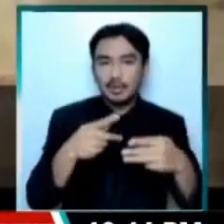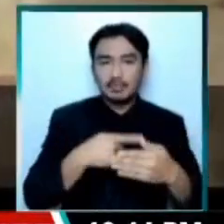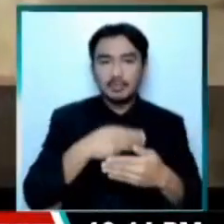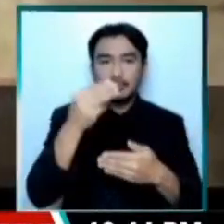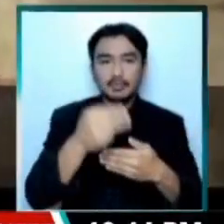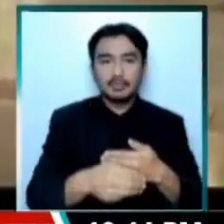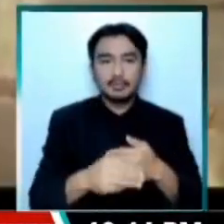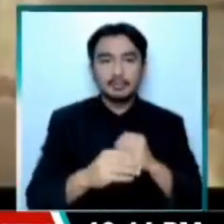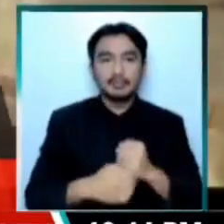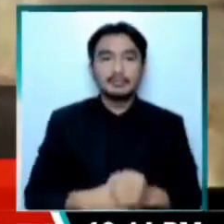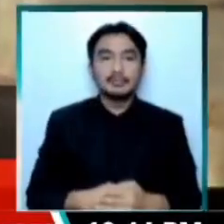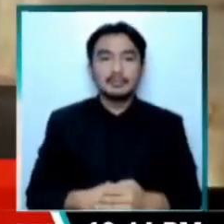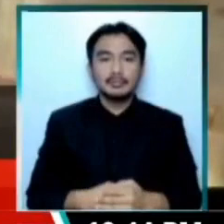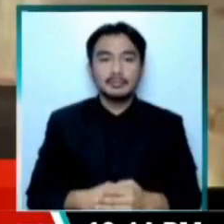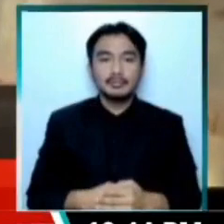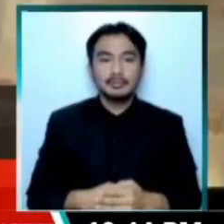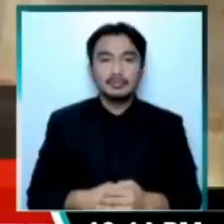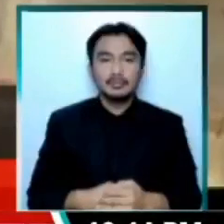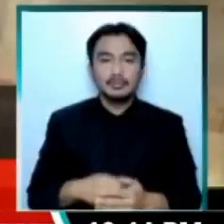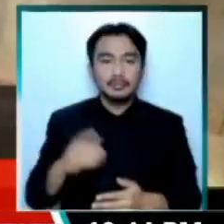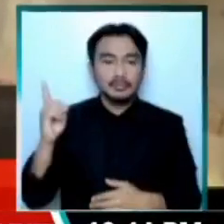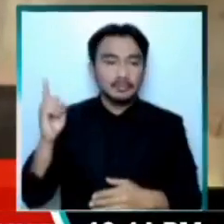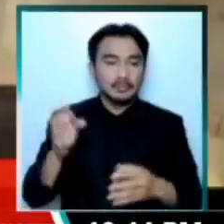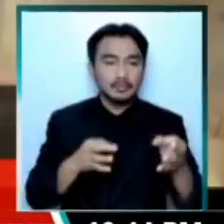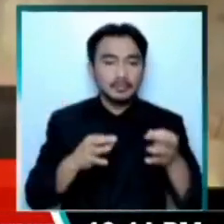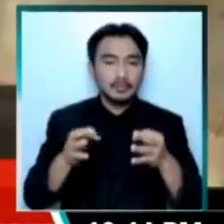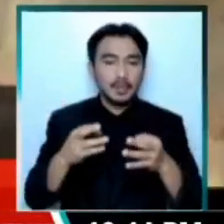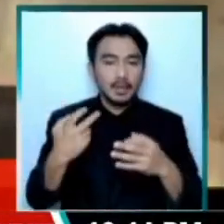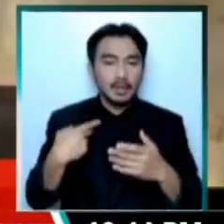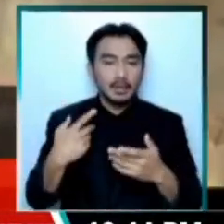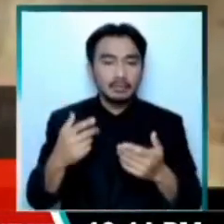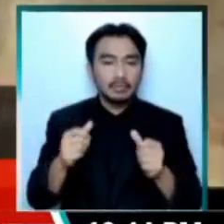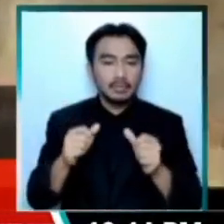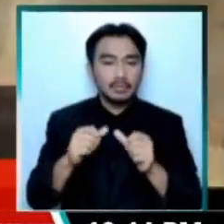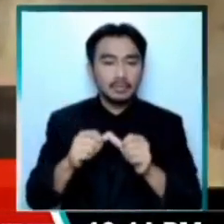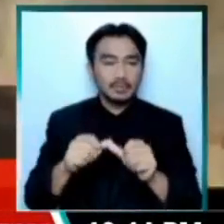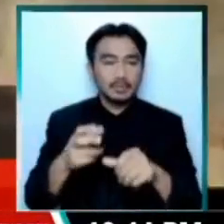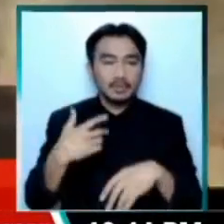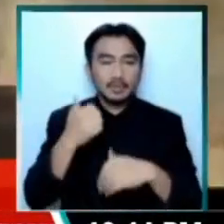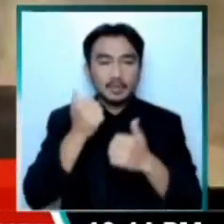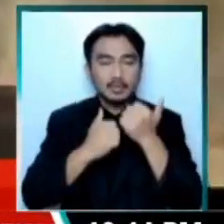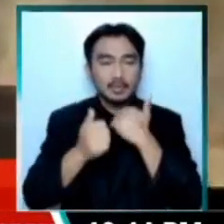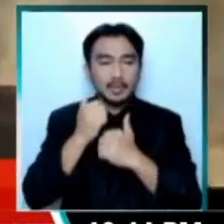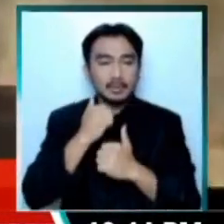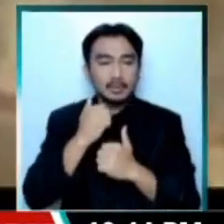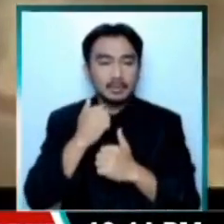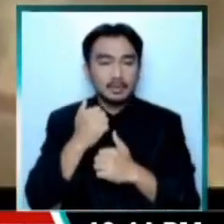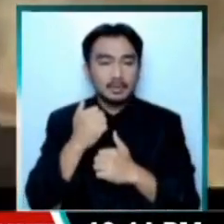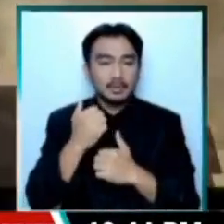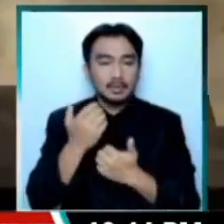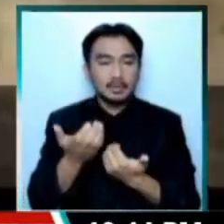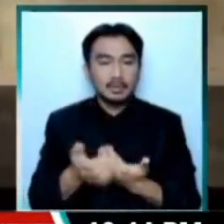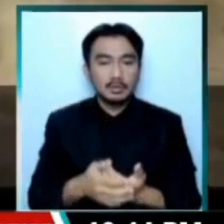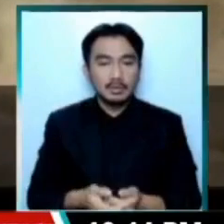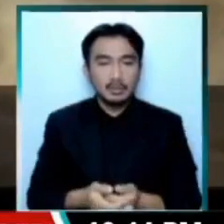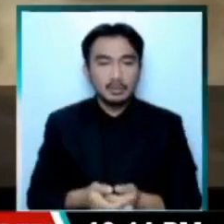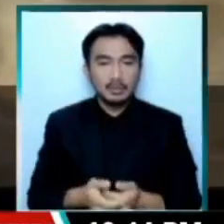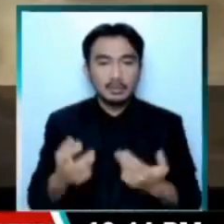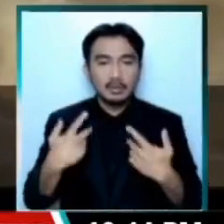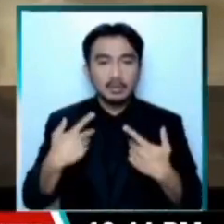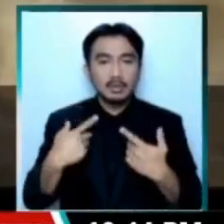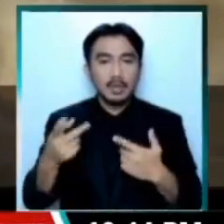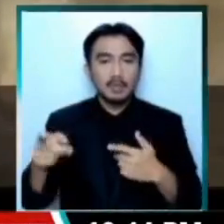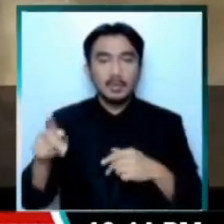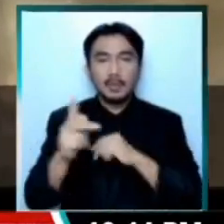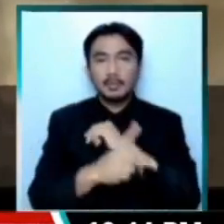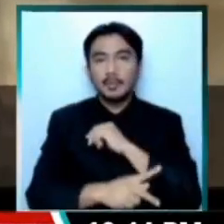Kailan tingnan nila ano yung mga pagkakamali at i-correct. In the meantime, tuloy lang pag-iisa ng mga provincial authority para